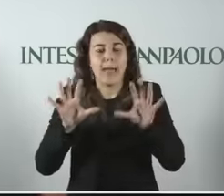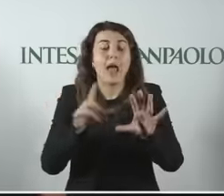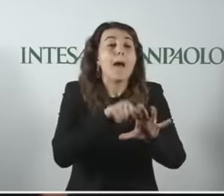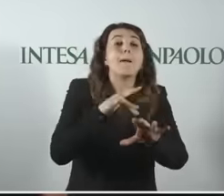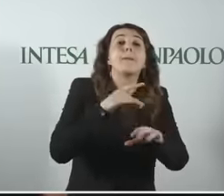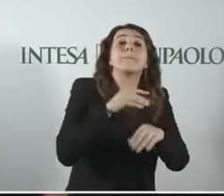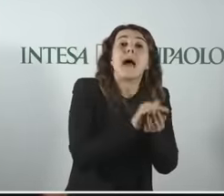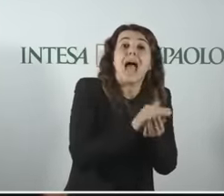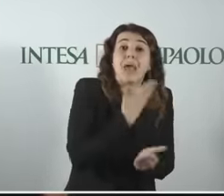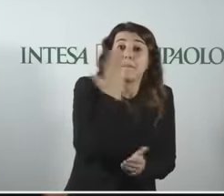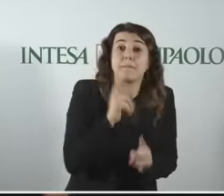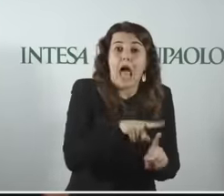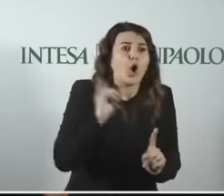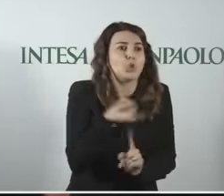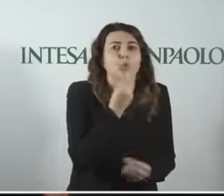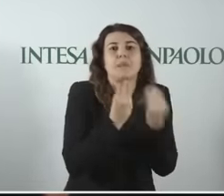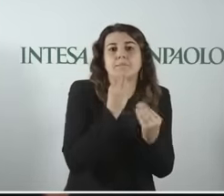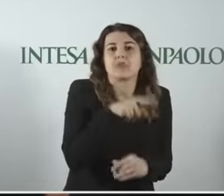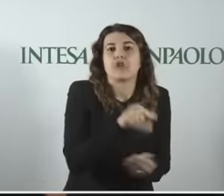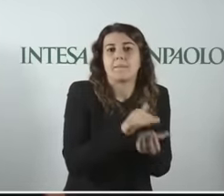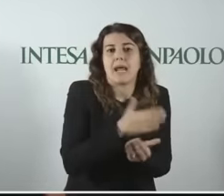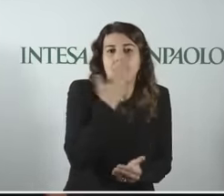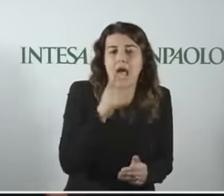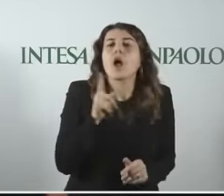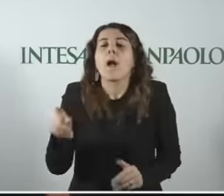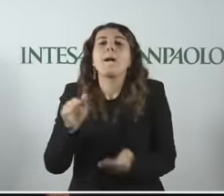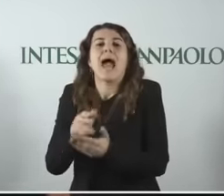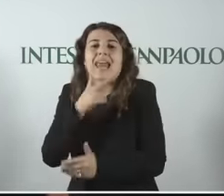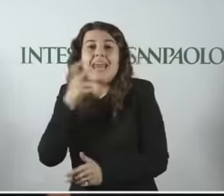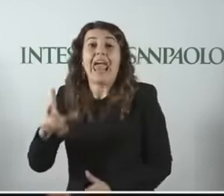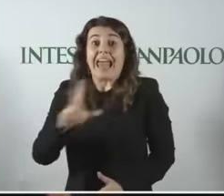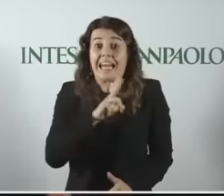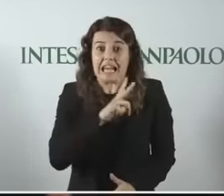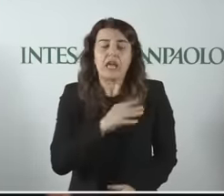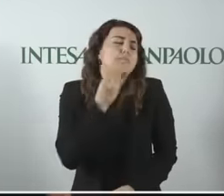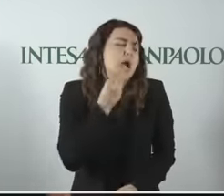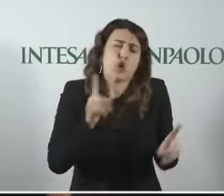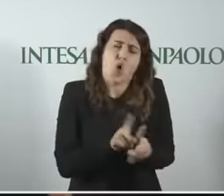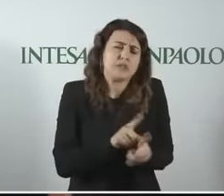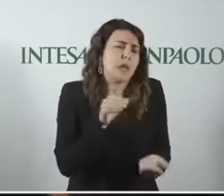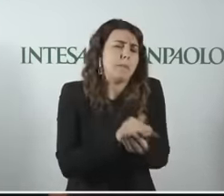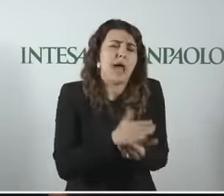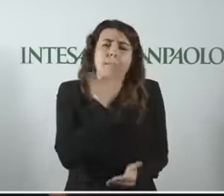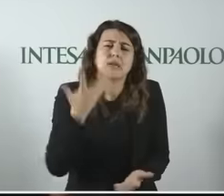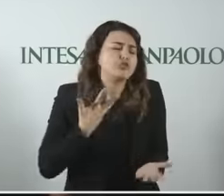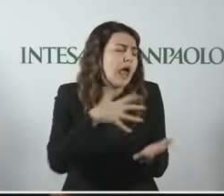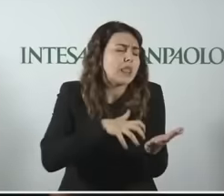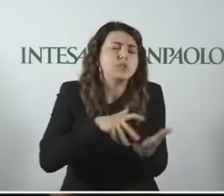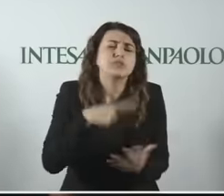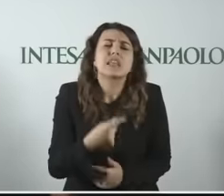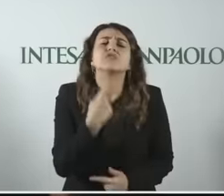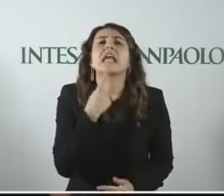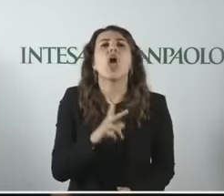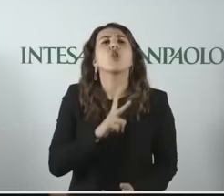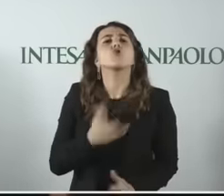mangiano pane bianco e del pane nero dove i ricchi mangiano pane bianco lo stesso Ci sono testi medievali che dicono Chi è il